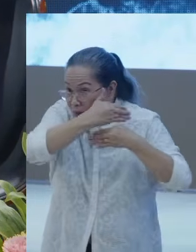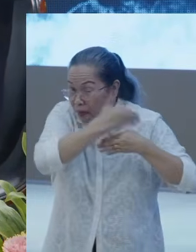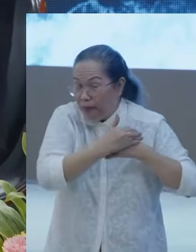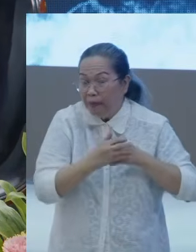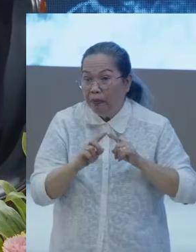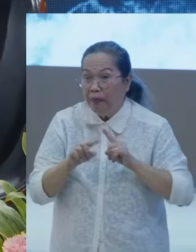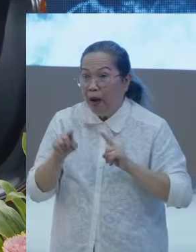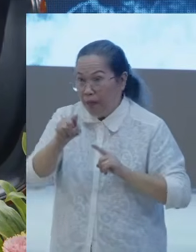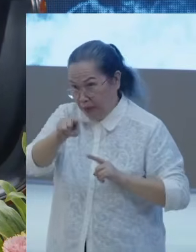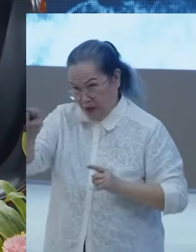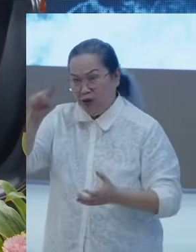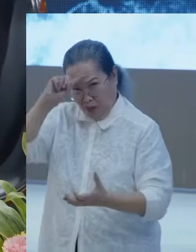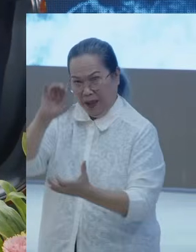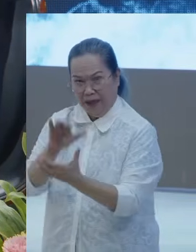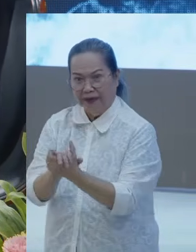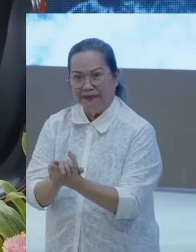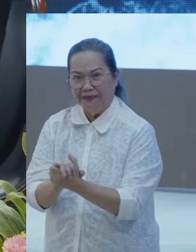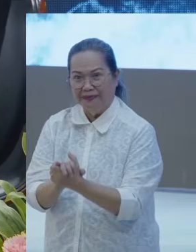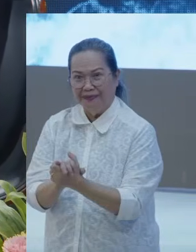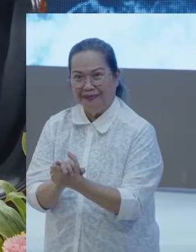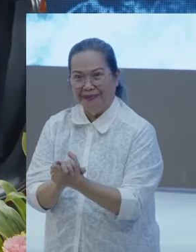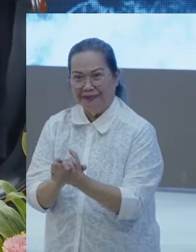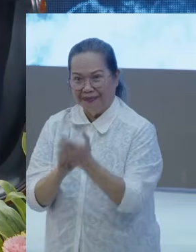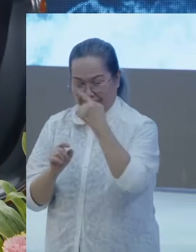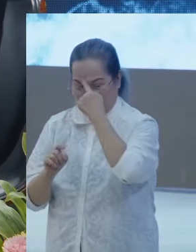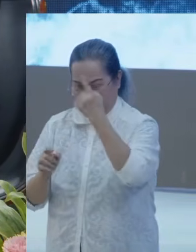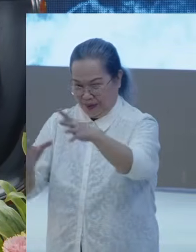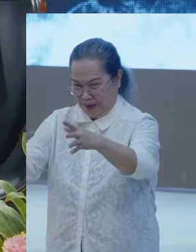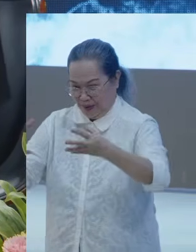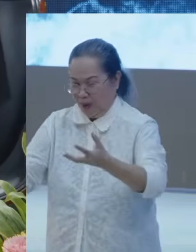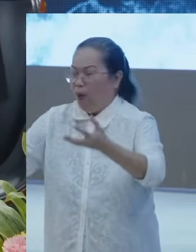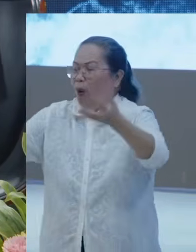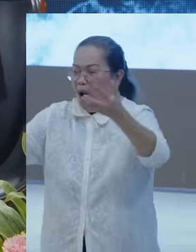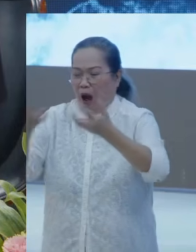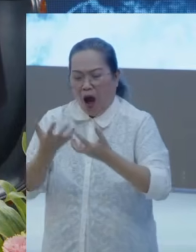kayo nananampalataya na pagkagat nyo, masarap.